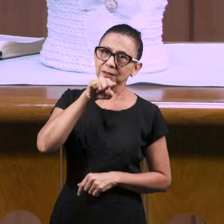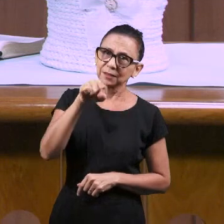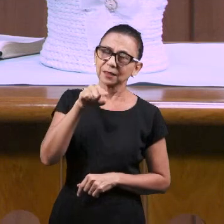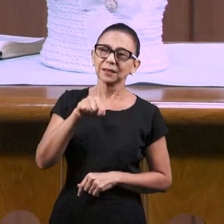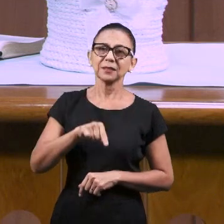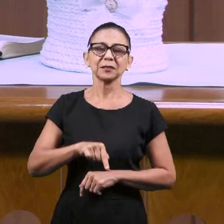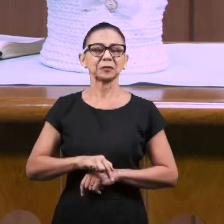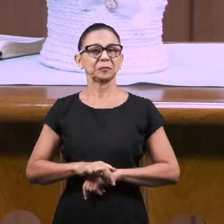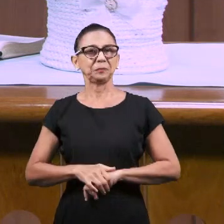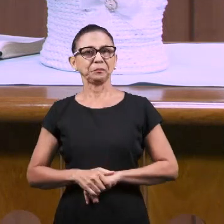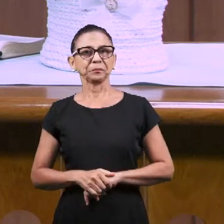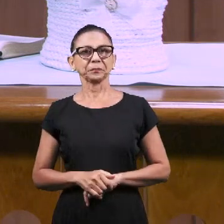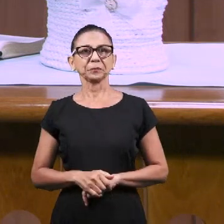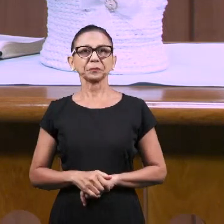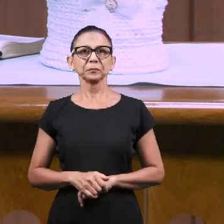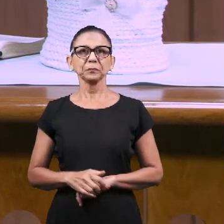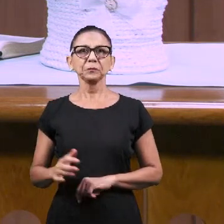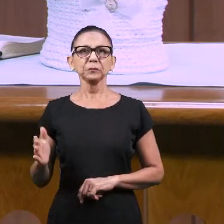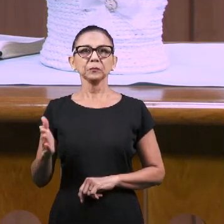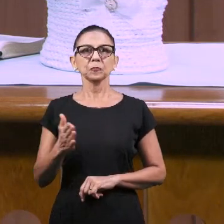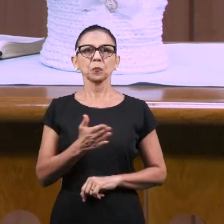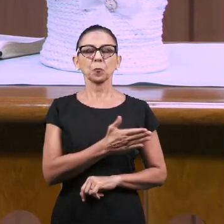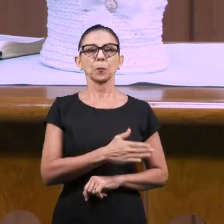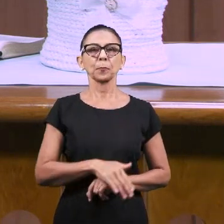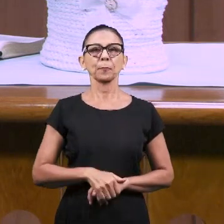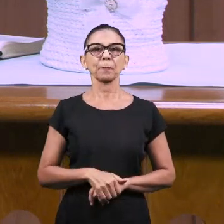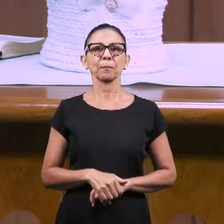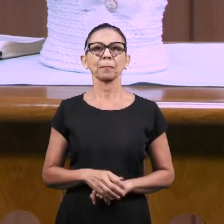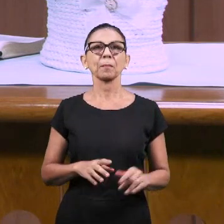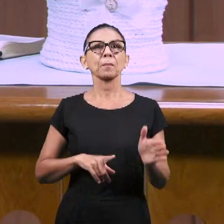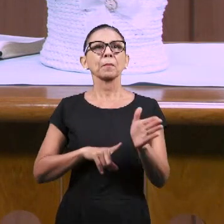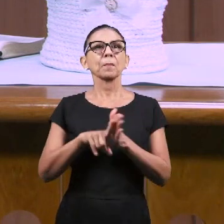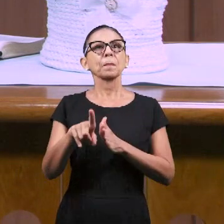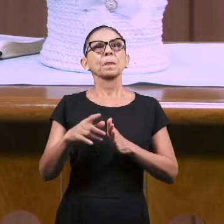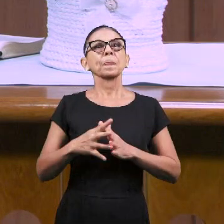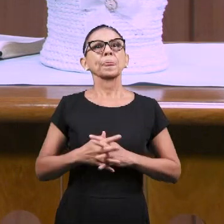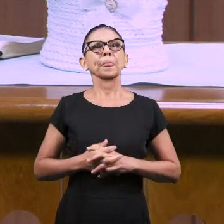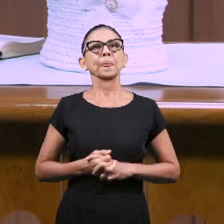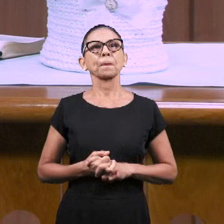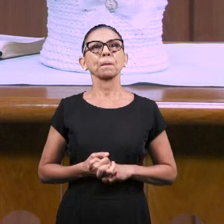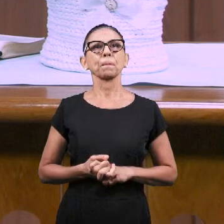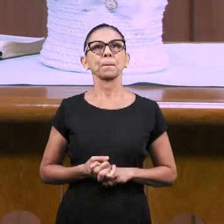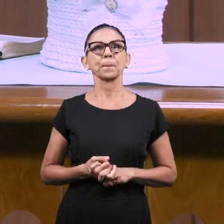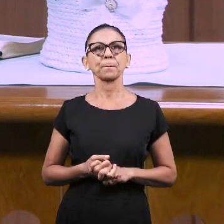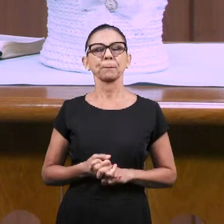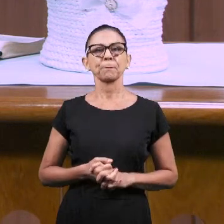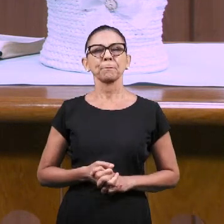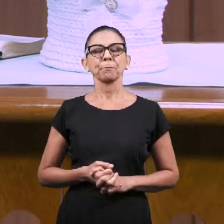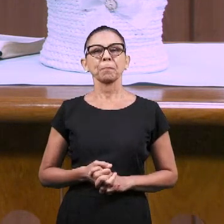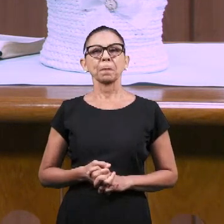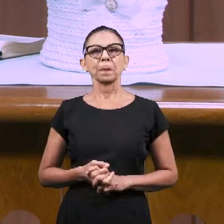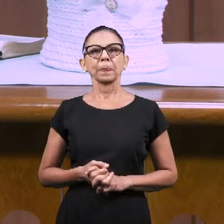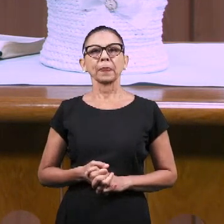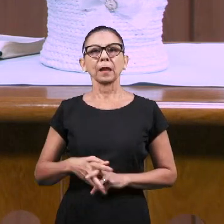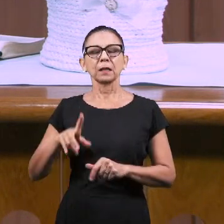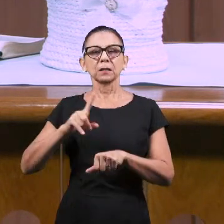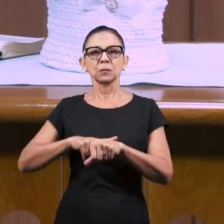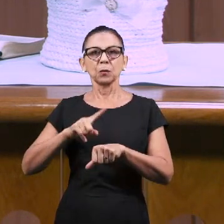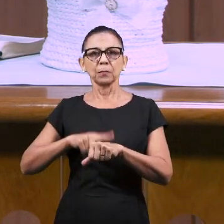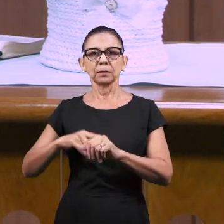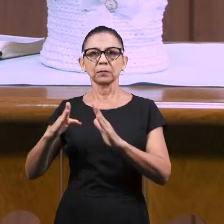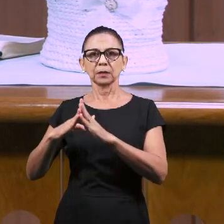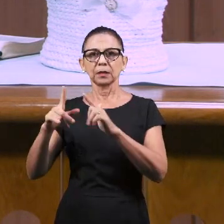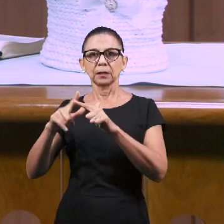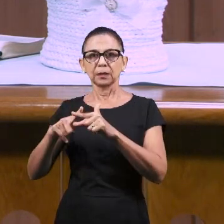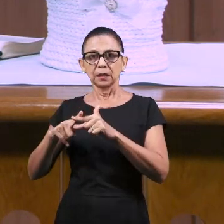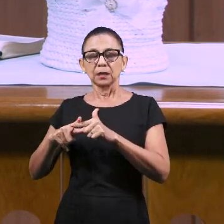savoir qui vous êtes. Et regardez la question, quelle est la référence? En ce moment du départ de